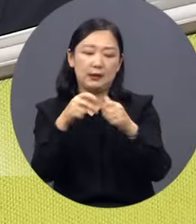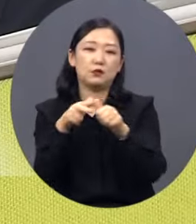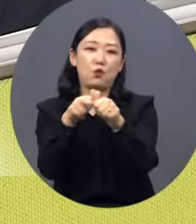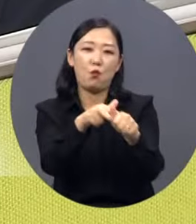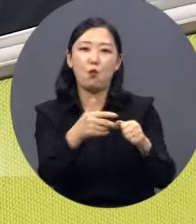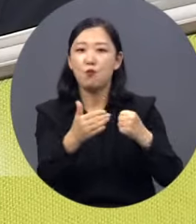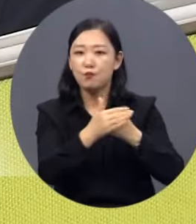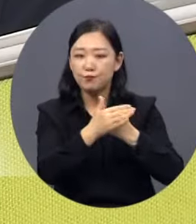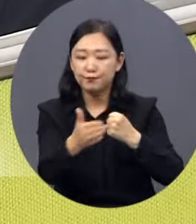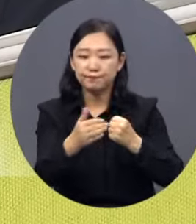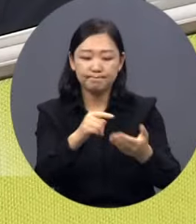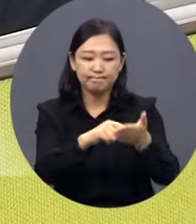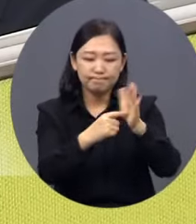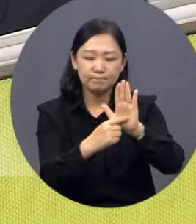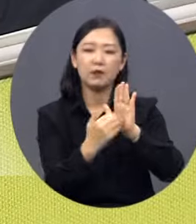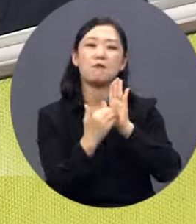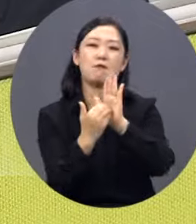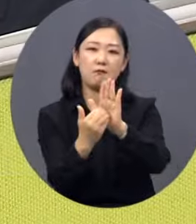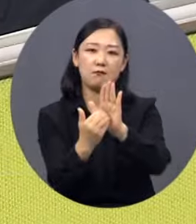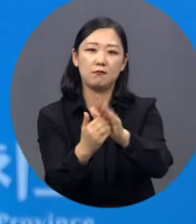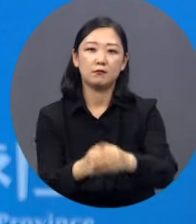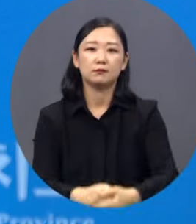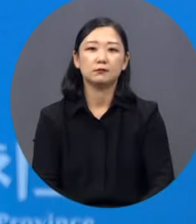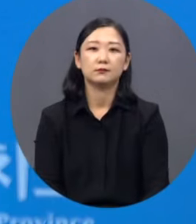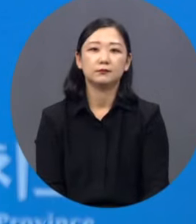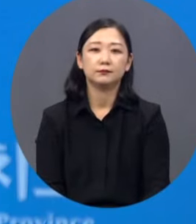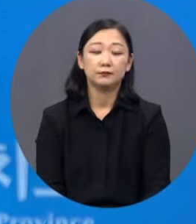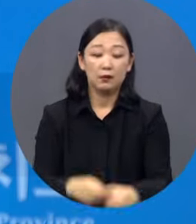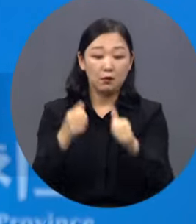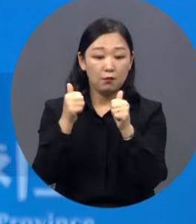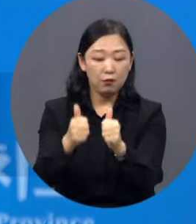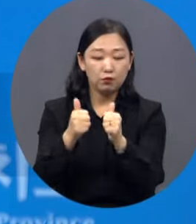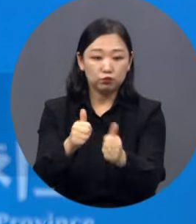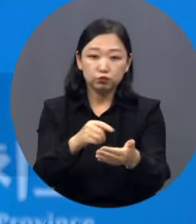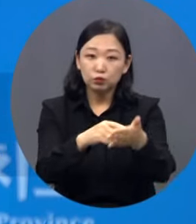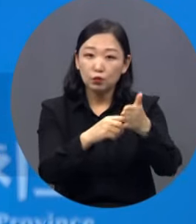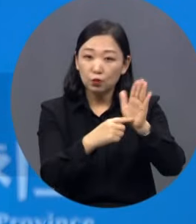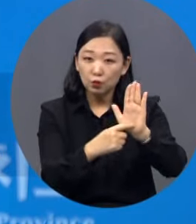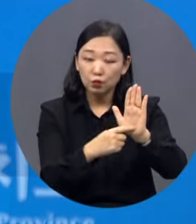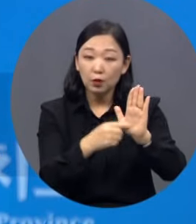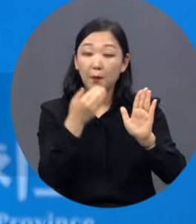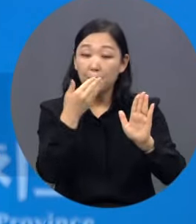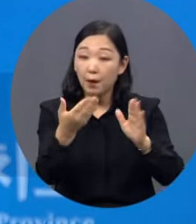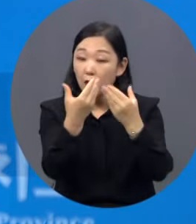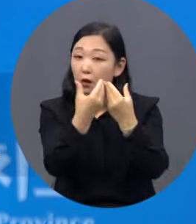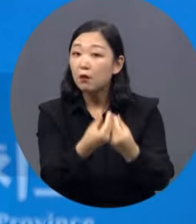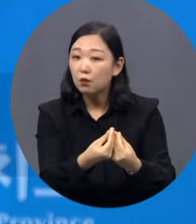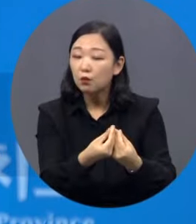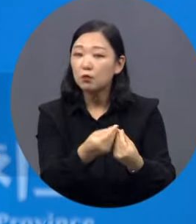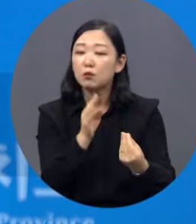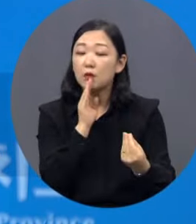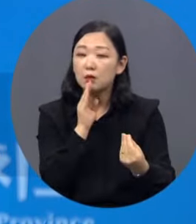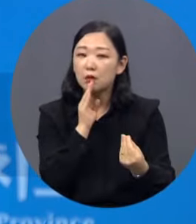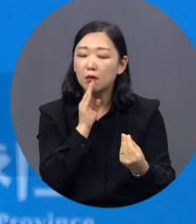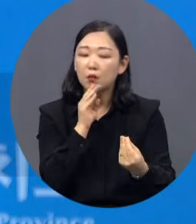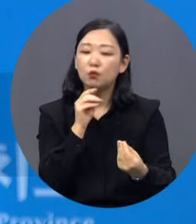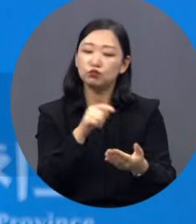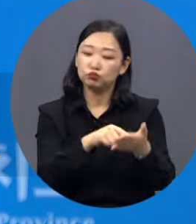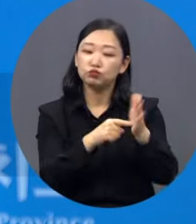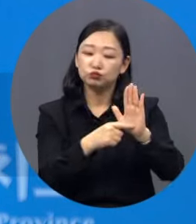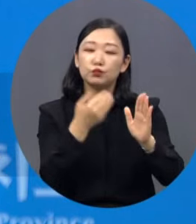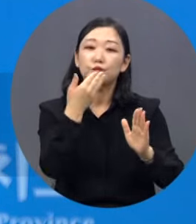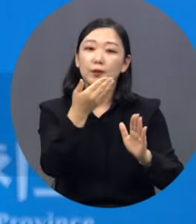정보라 공개를 거부하고 있습니다 뭐 법률적으로 공개가 되는 내용이면 뭐할 수 있는